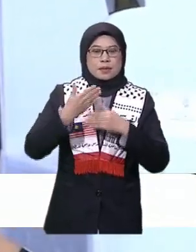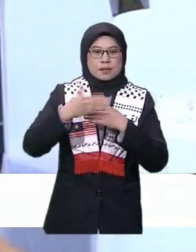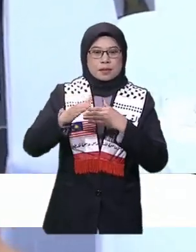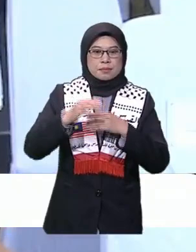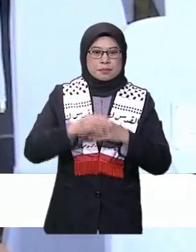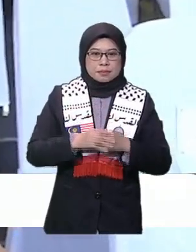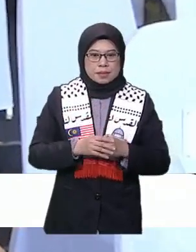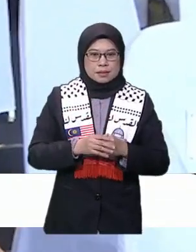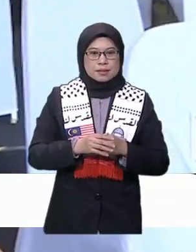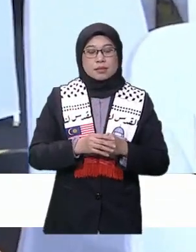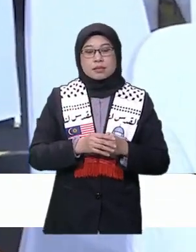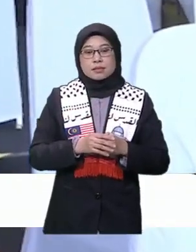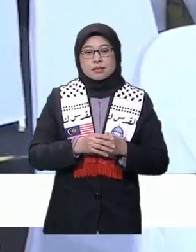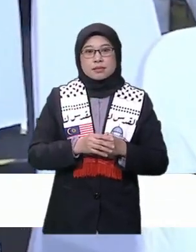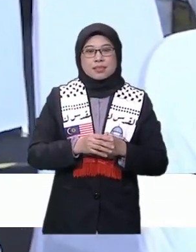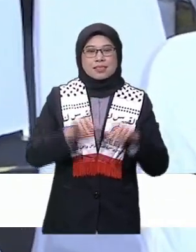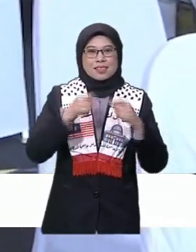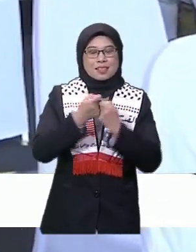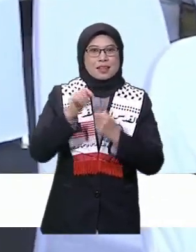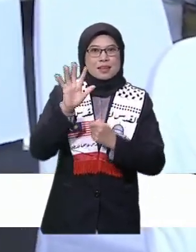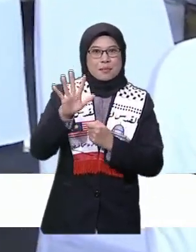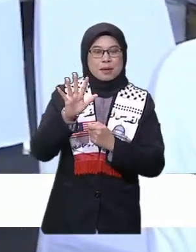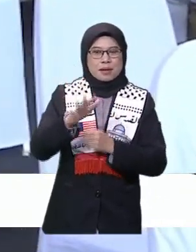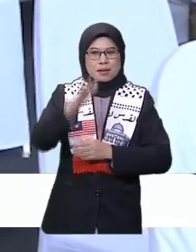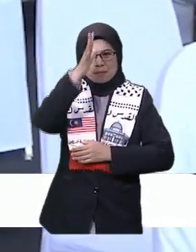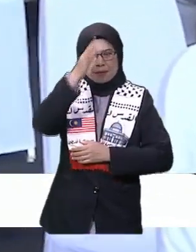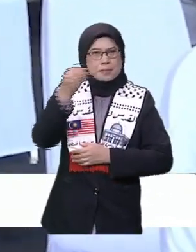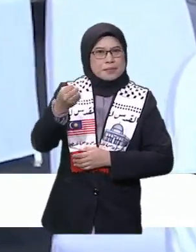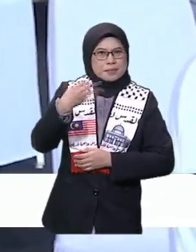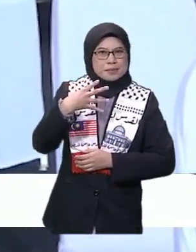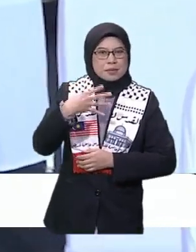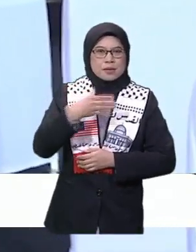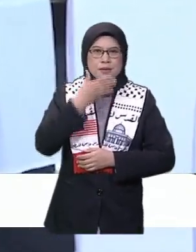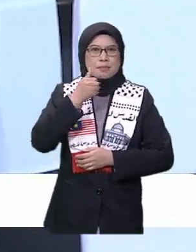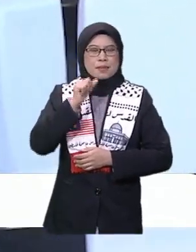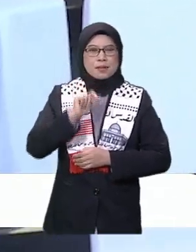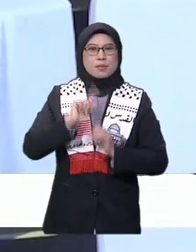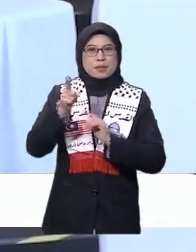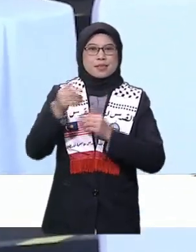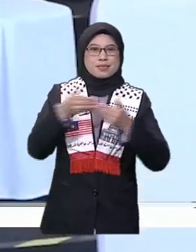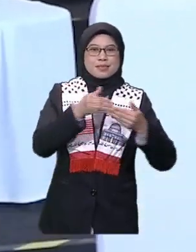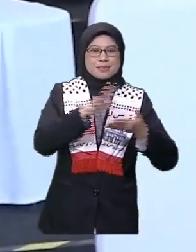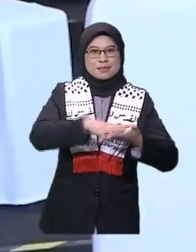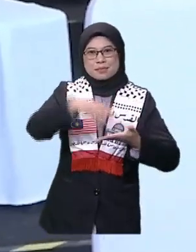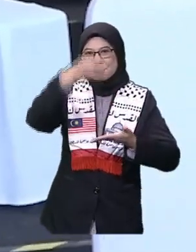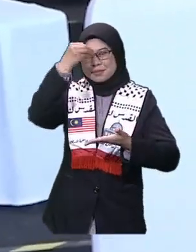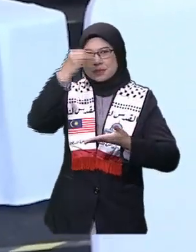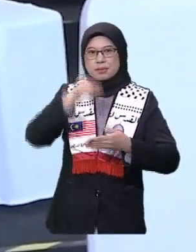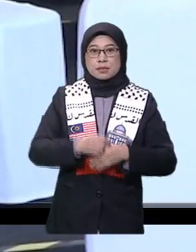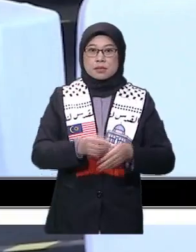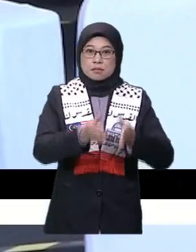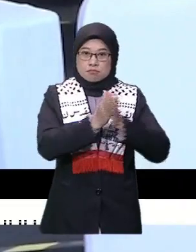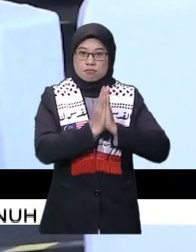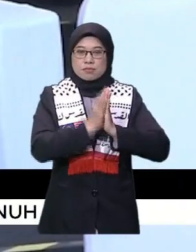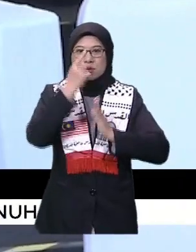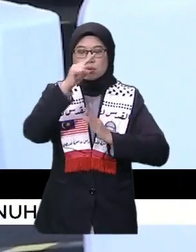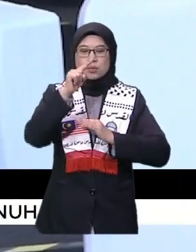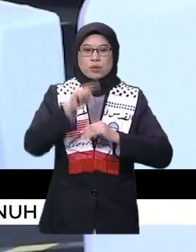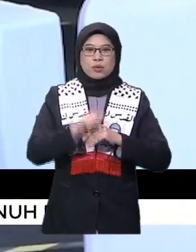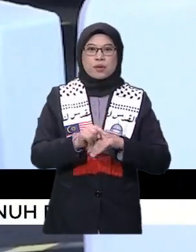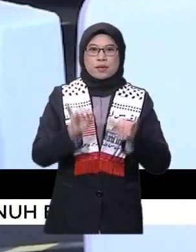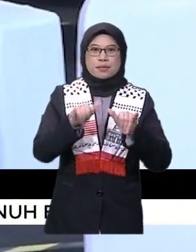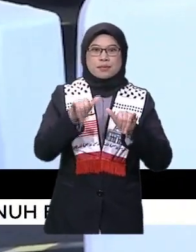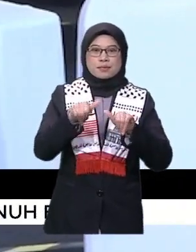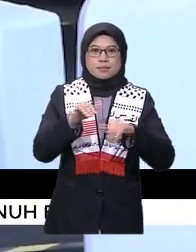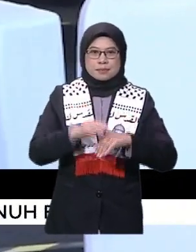5, my form, after form 5 lah. Then my father said, better you go for further studies. Then I applied for mechanical engineering, I